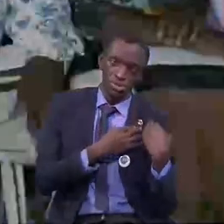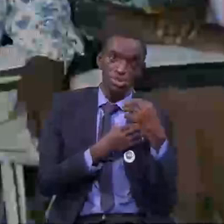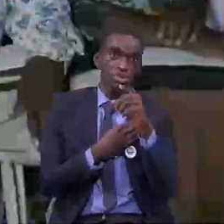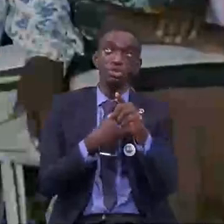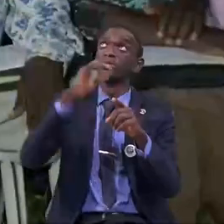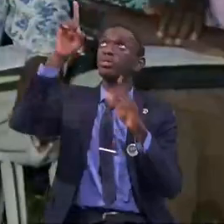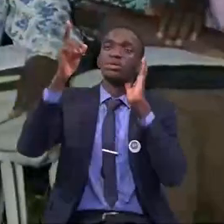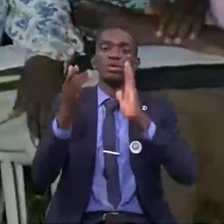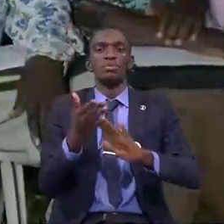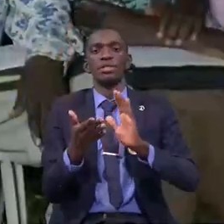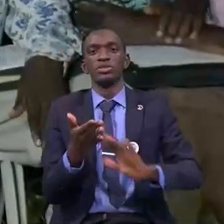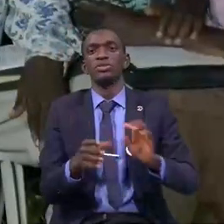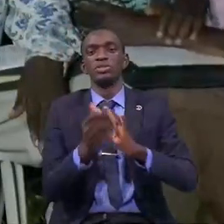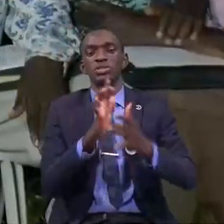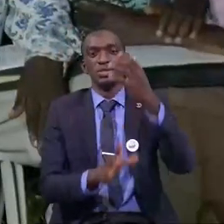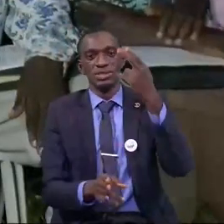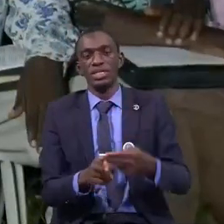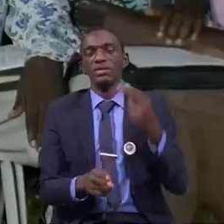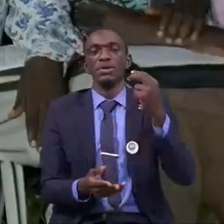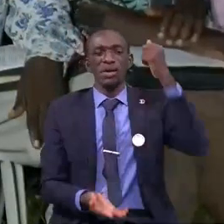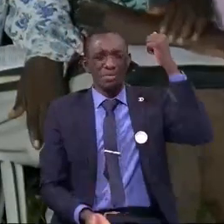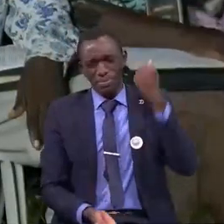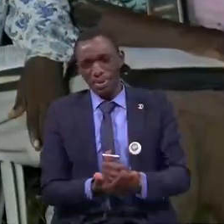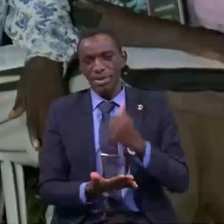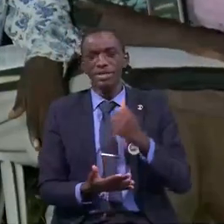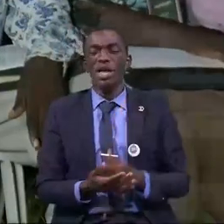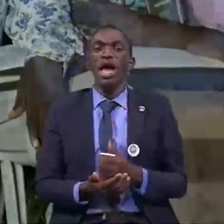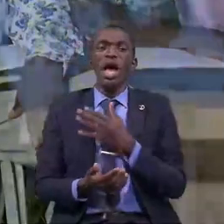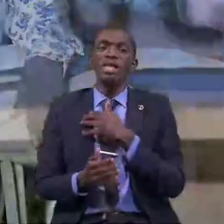Et tout péché qui est un fardeau pour toi, que Dieu l'enlève.